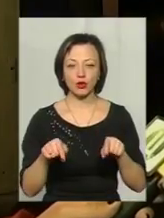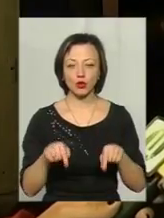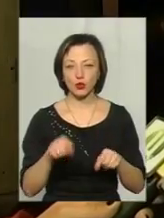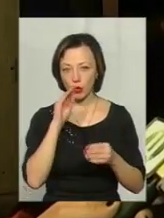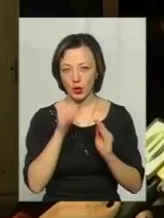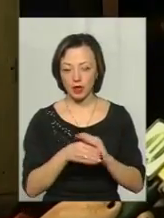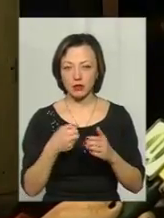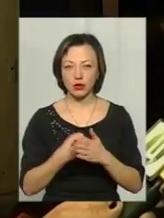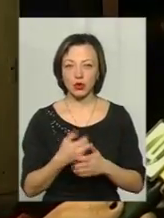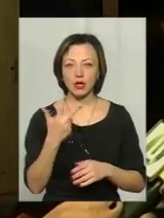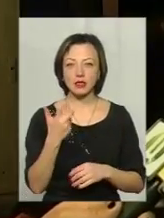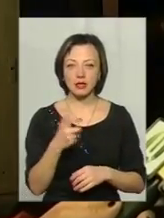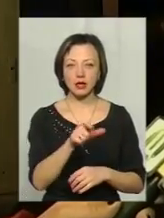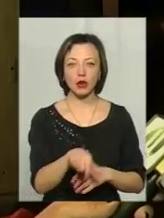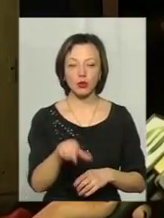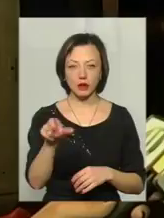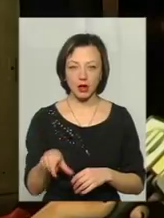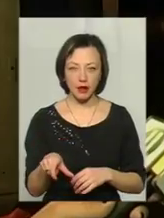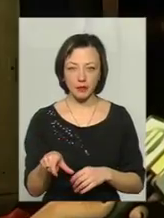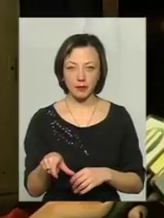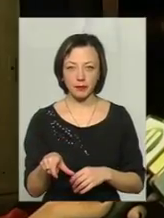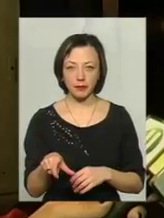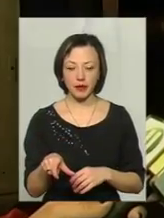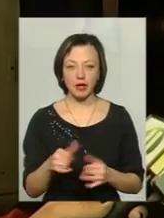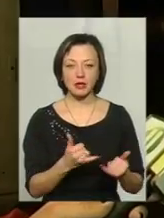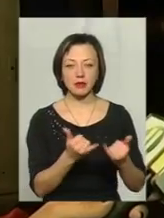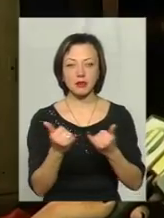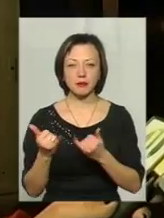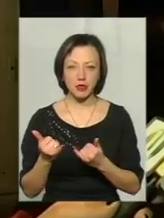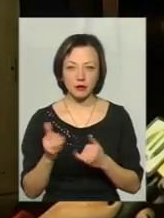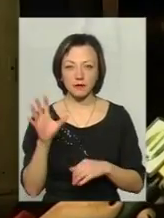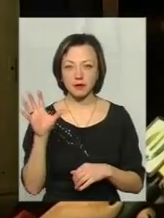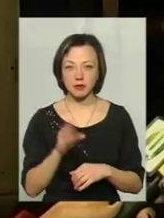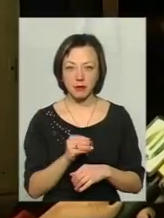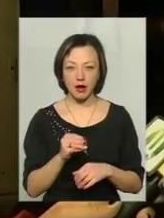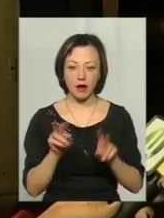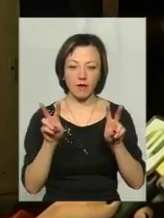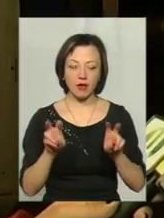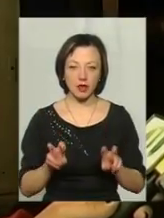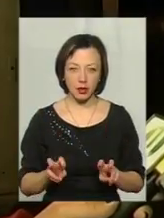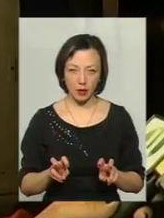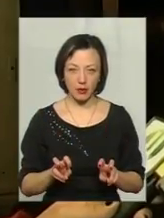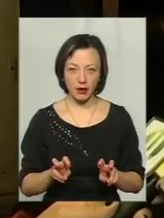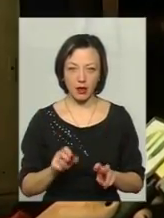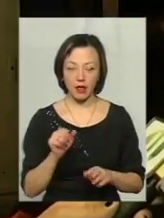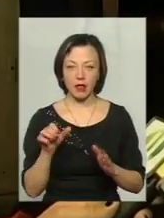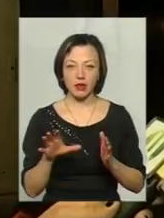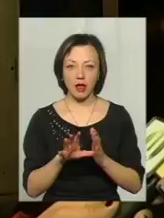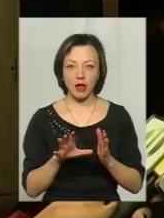укритися до 300 осіб. Вона забезпечена всіма видами